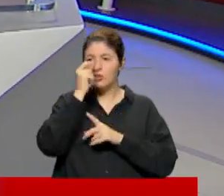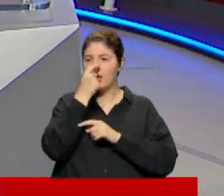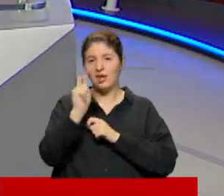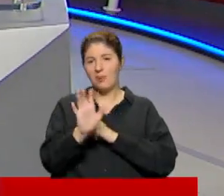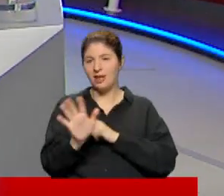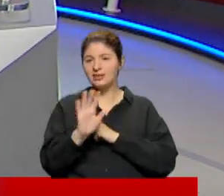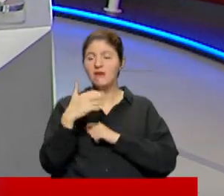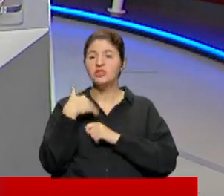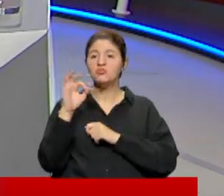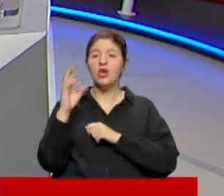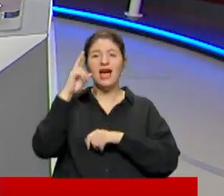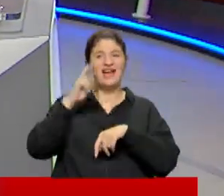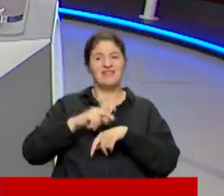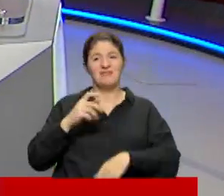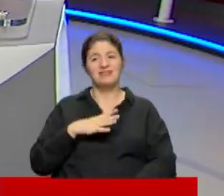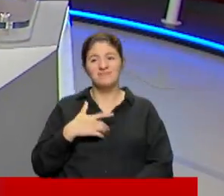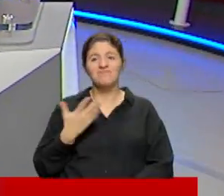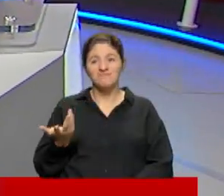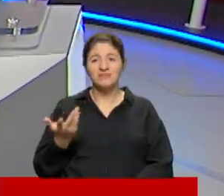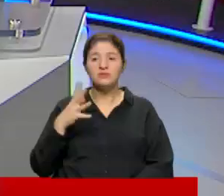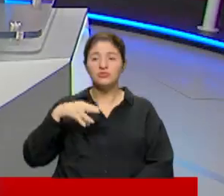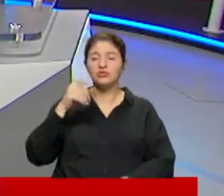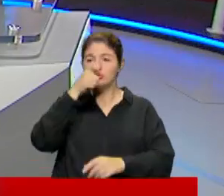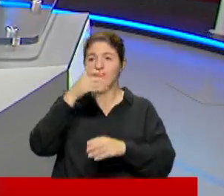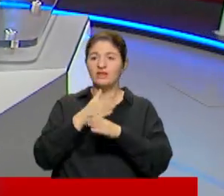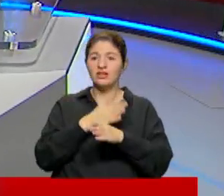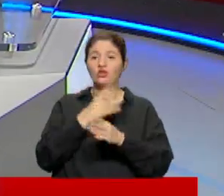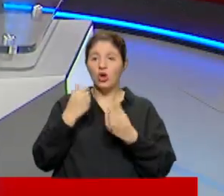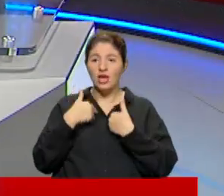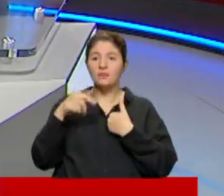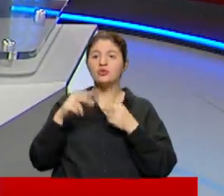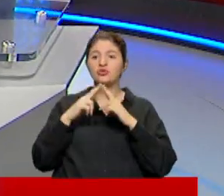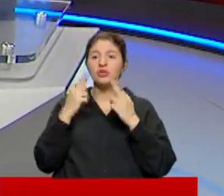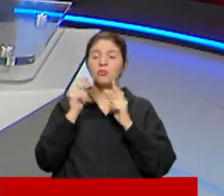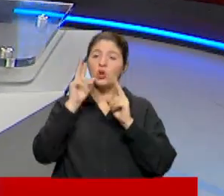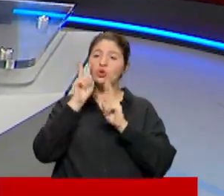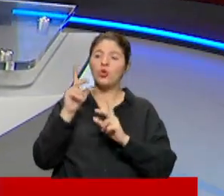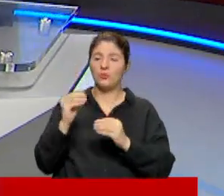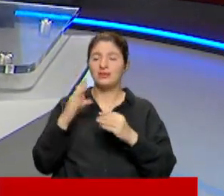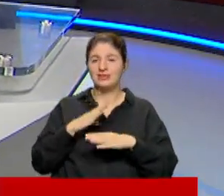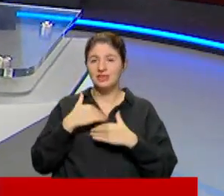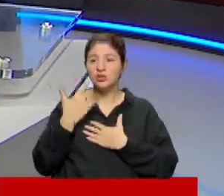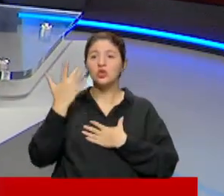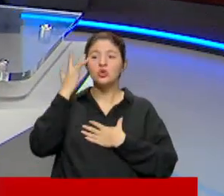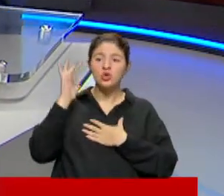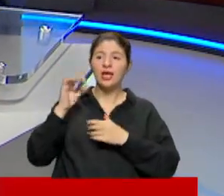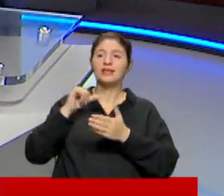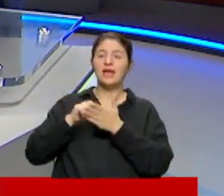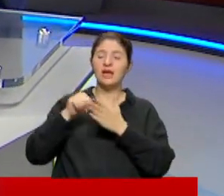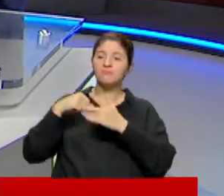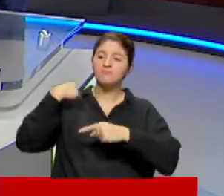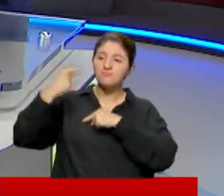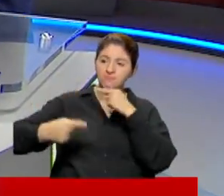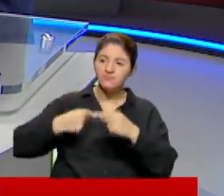yapamayız biz böyle anılmak isteriz yani Tüm Türkiye'nin vatandaşları olarak biz dünyada böyle anılmak isteriz e kültürel ve tarihi